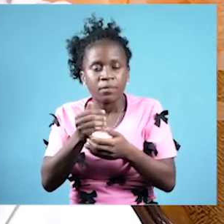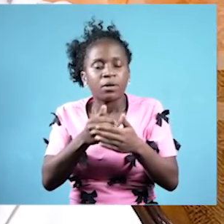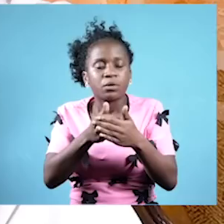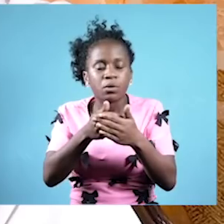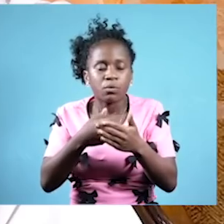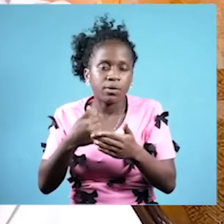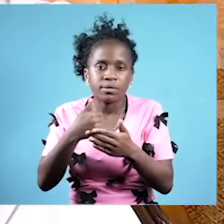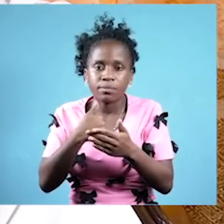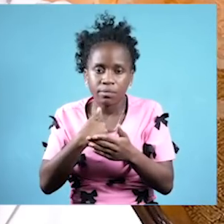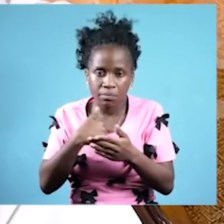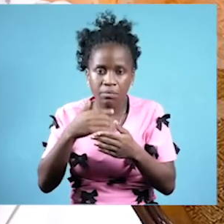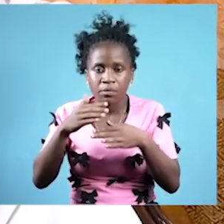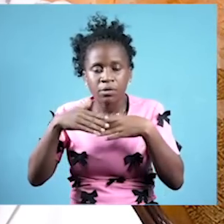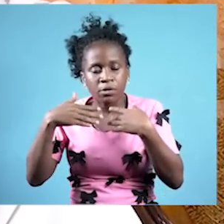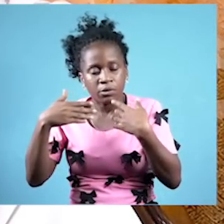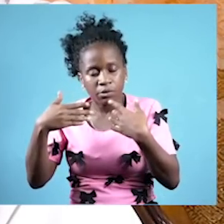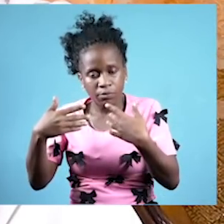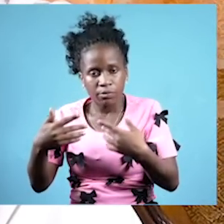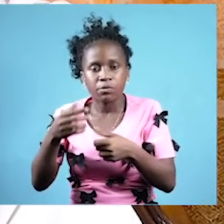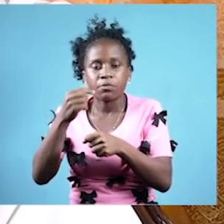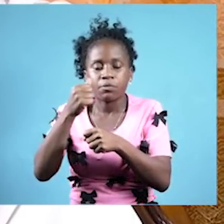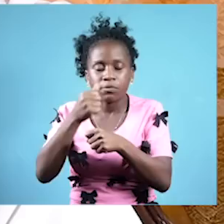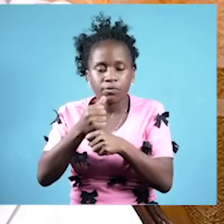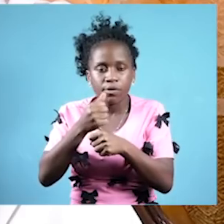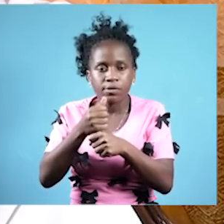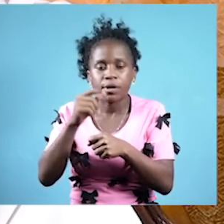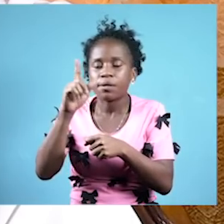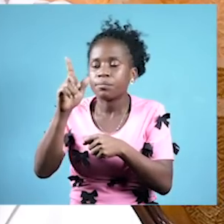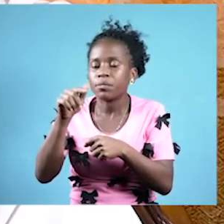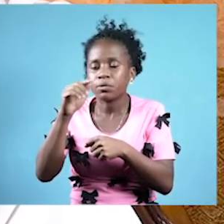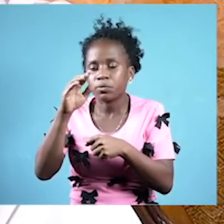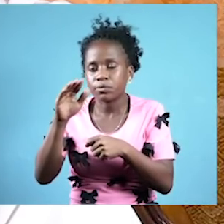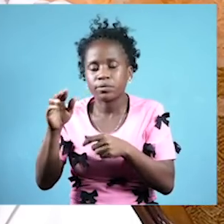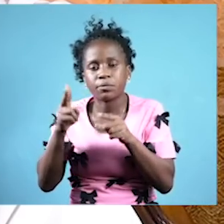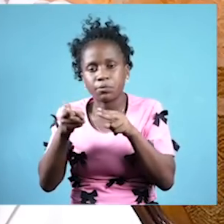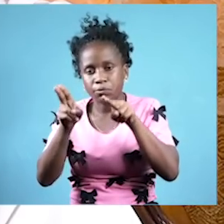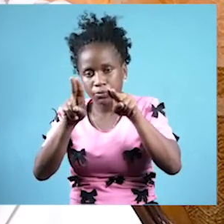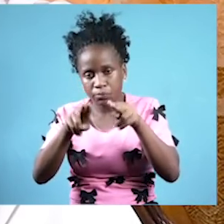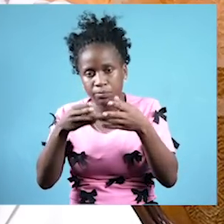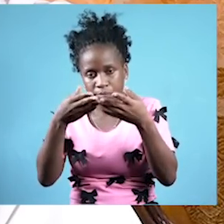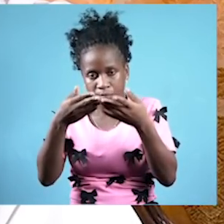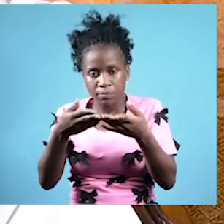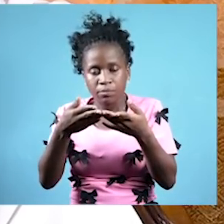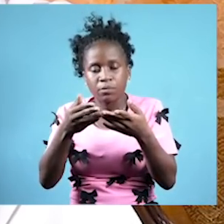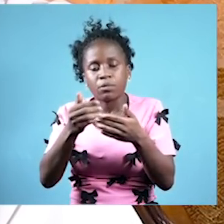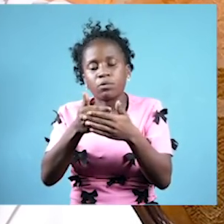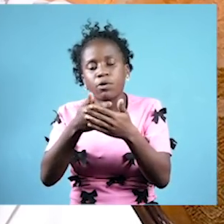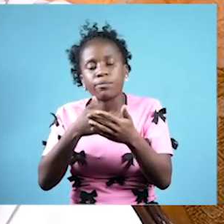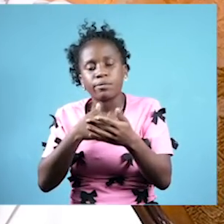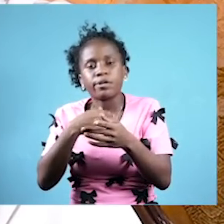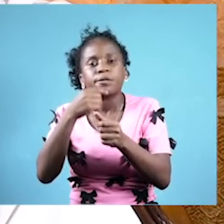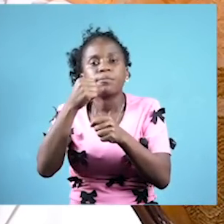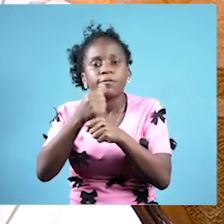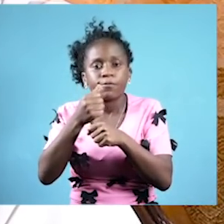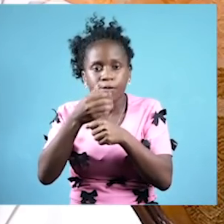Na kwa nini mimi siwezi kufanya yale niliyoshutumiwa kwamba nimeyafanya?